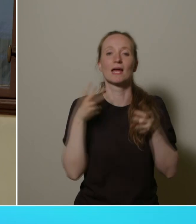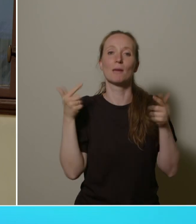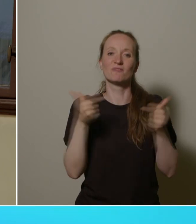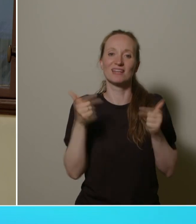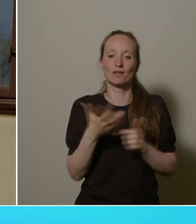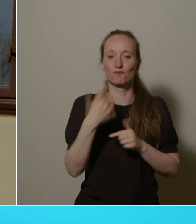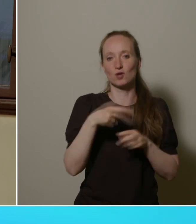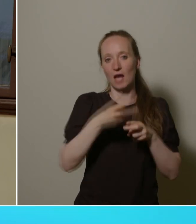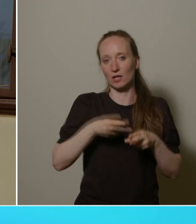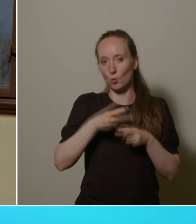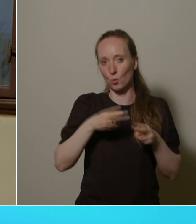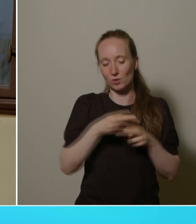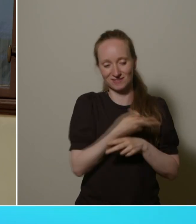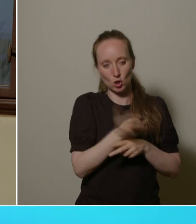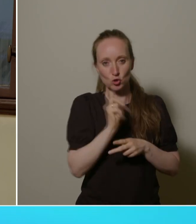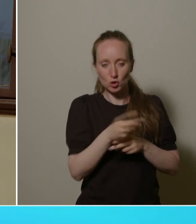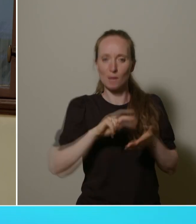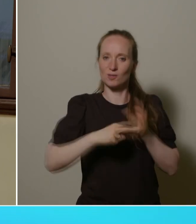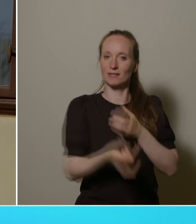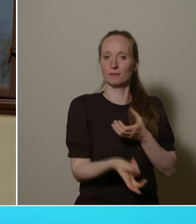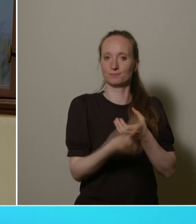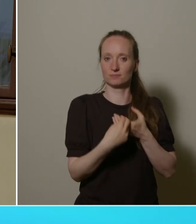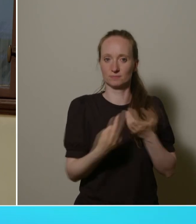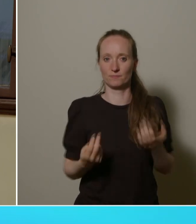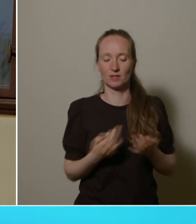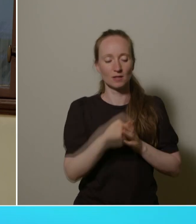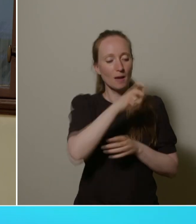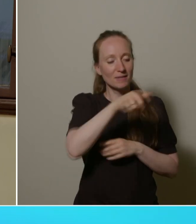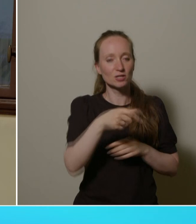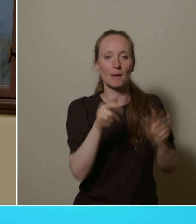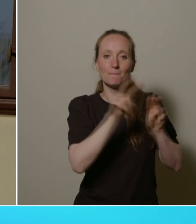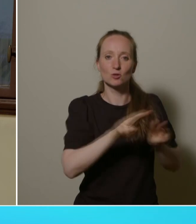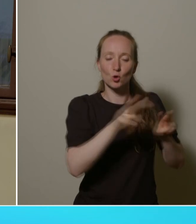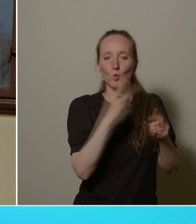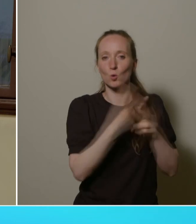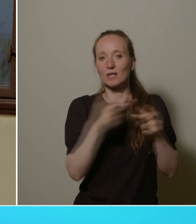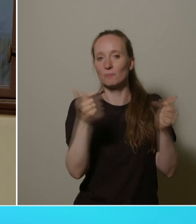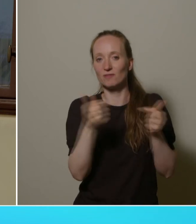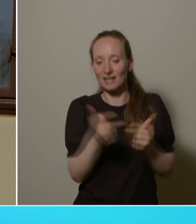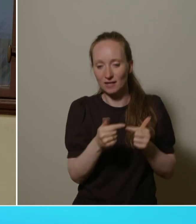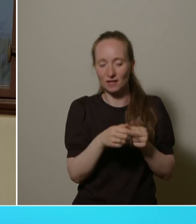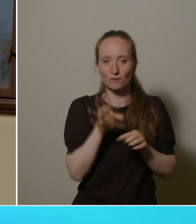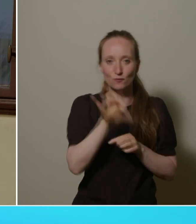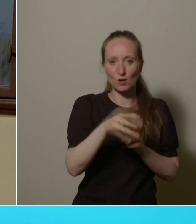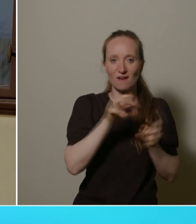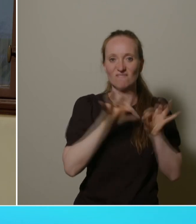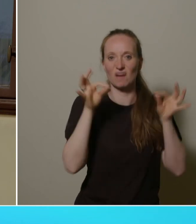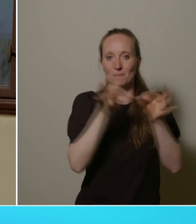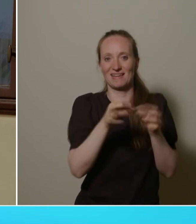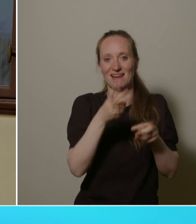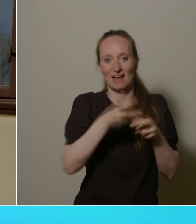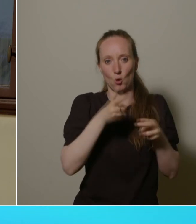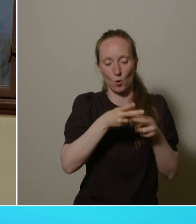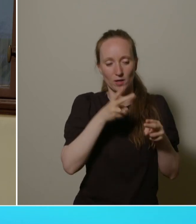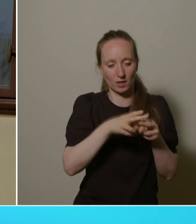in die Kommunalpolitik finden können. Denn Menschen, die in der Betreuung oder in der Pflege von Familienangehörigen gebunden sind, wird dadurch nicht selten